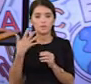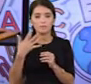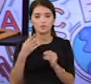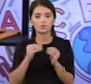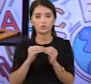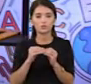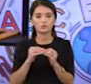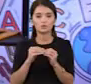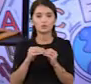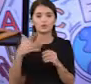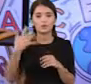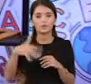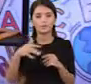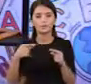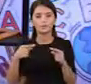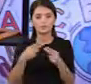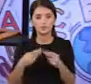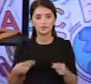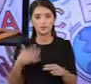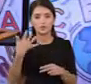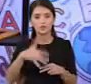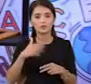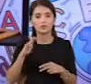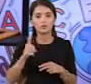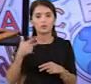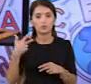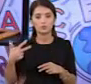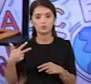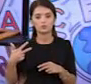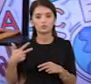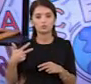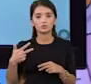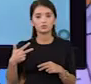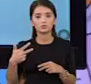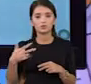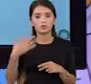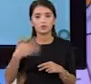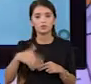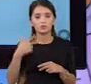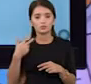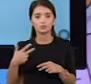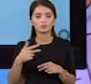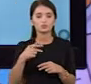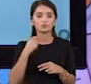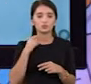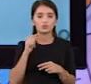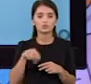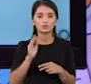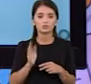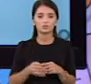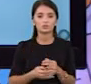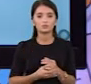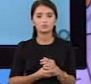5 10lik, ya'ni 50 ga teng. 50 va mana bu yerdagi 3 esa 53 sonini